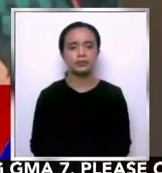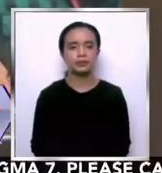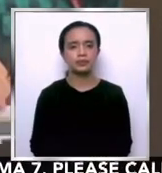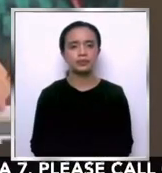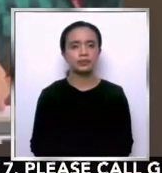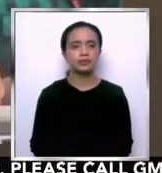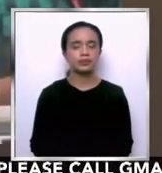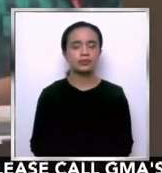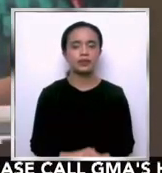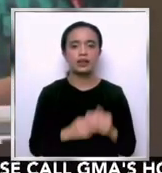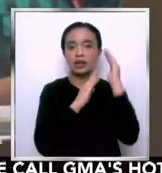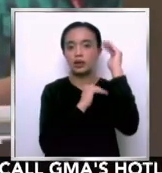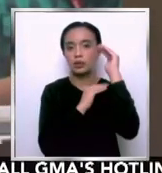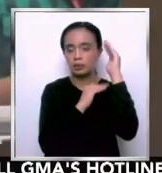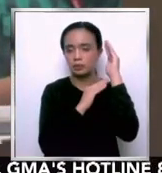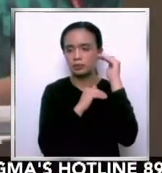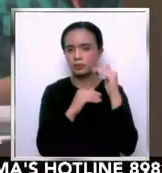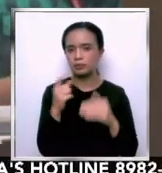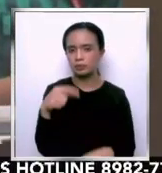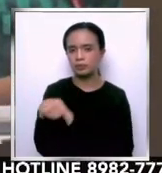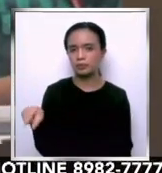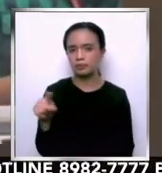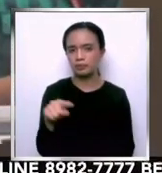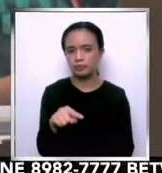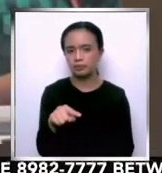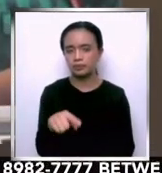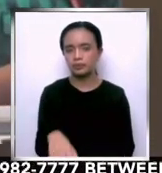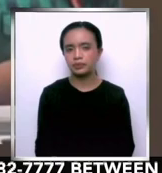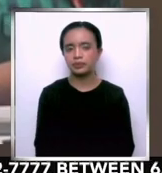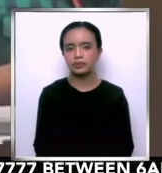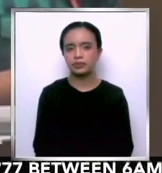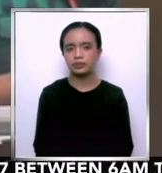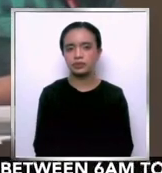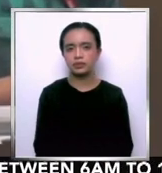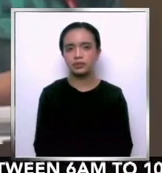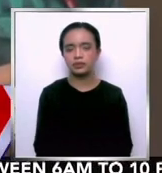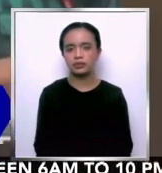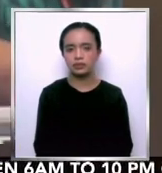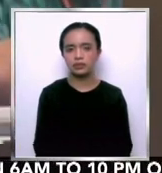the discussions will continue and both sides will be